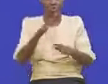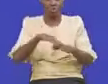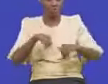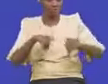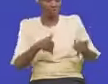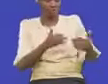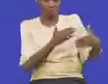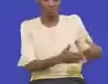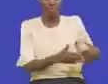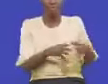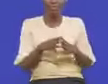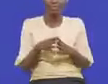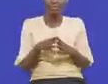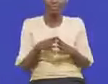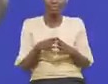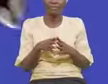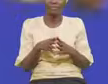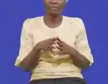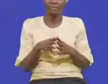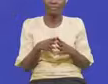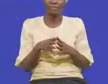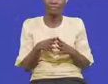Eye menye nyui le akpa velia o.